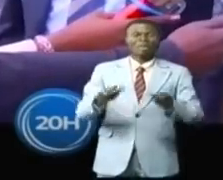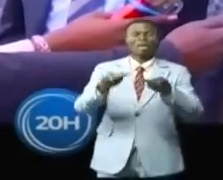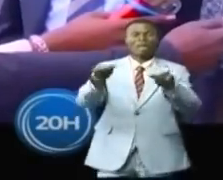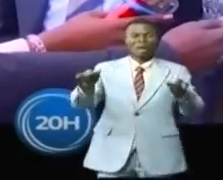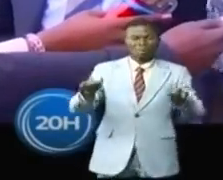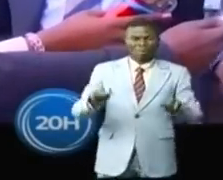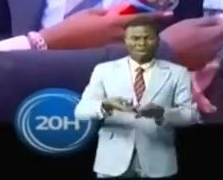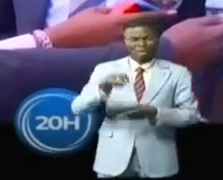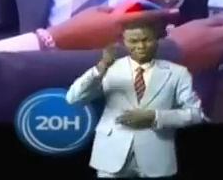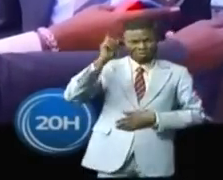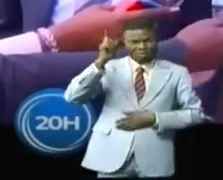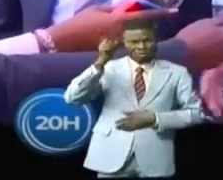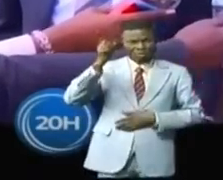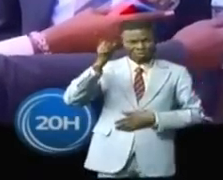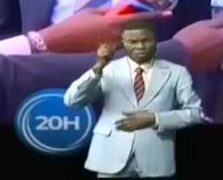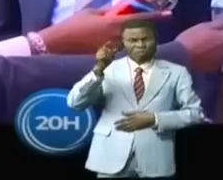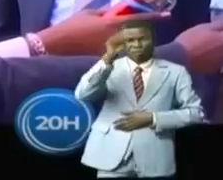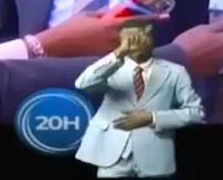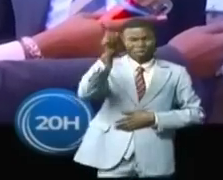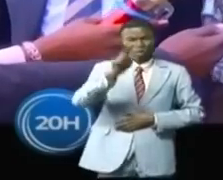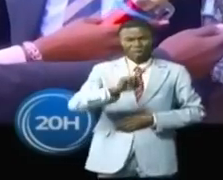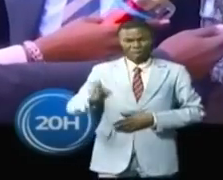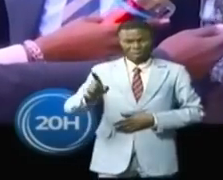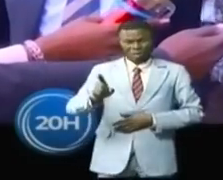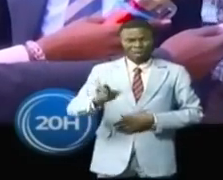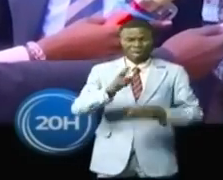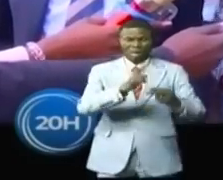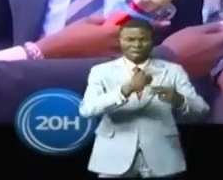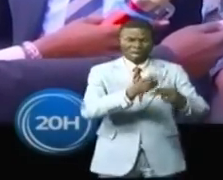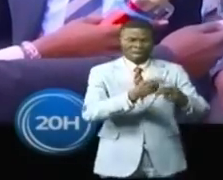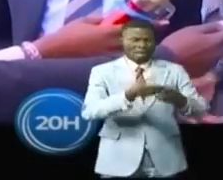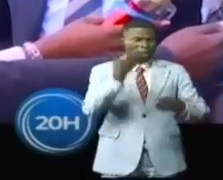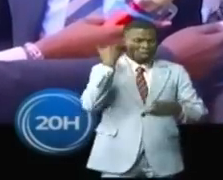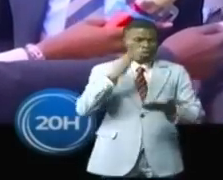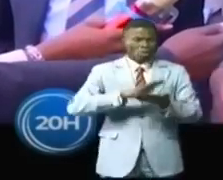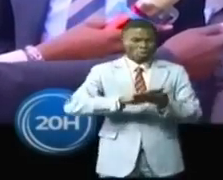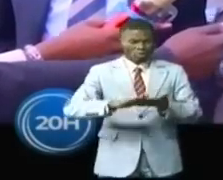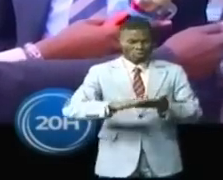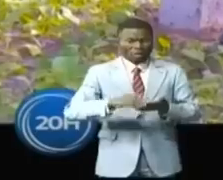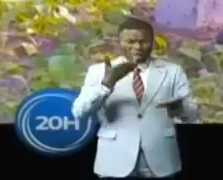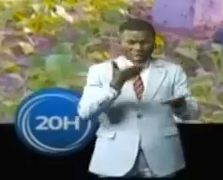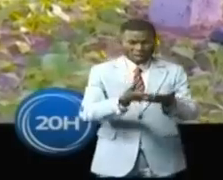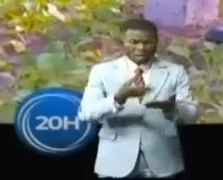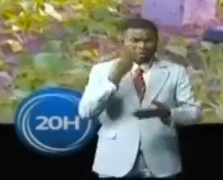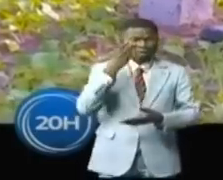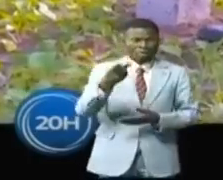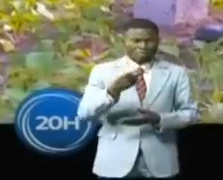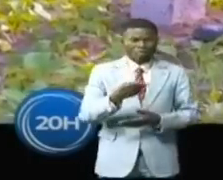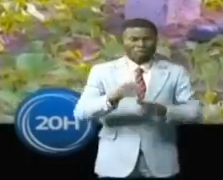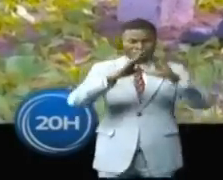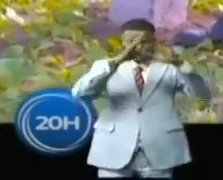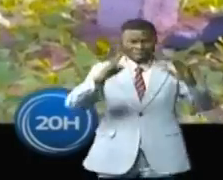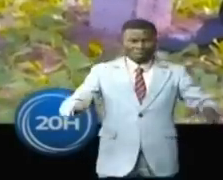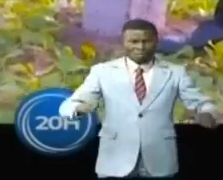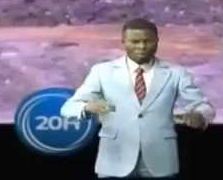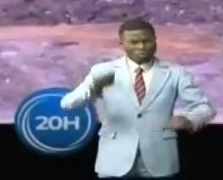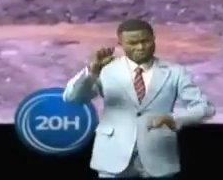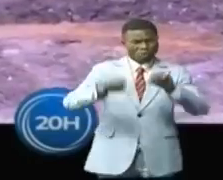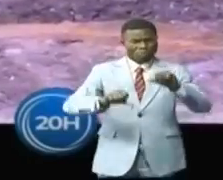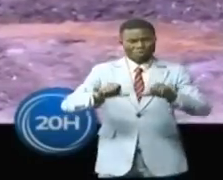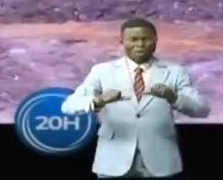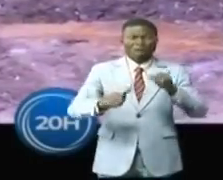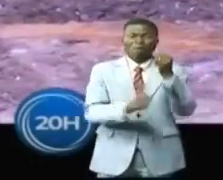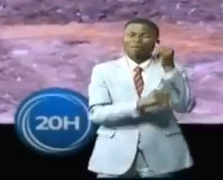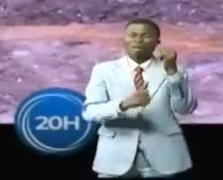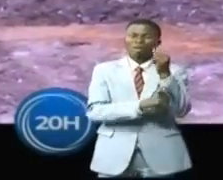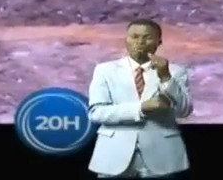constituent la zone de captage. Et nous avons ici des lotissements qui se font, des inciviques qui